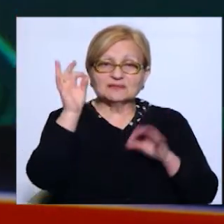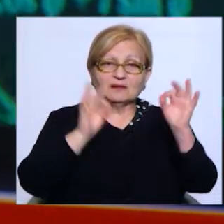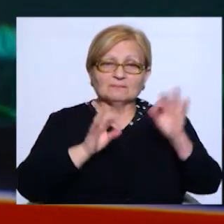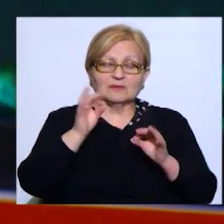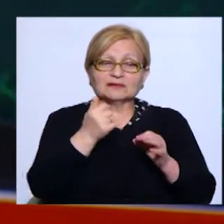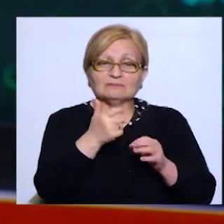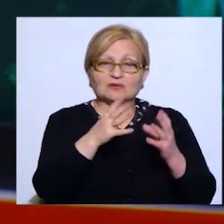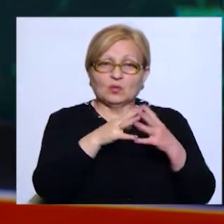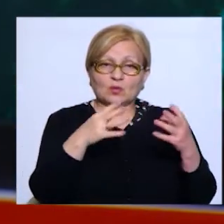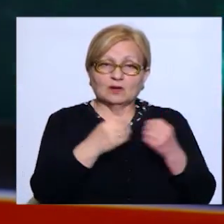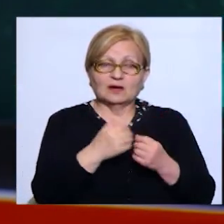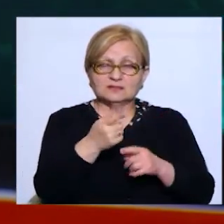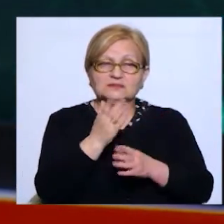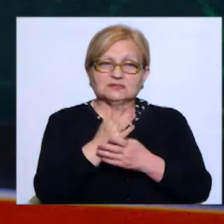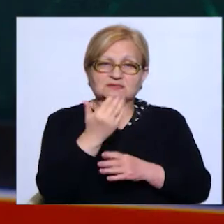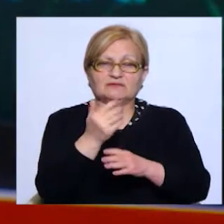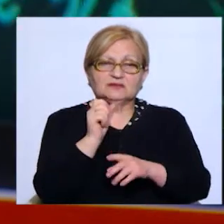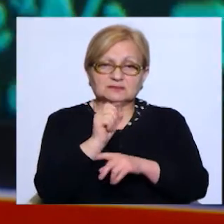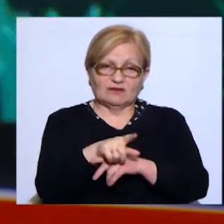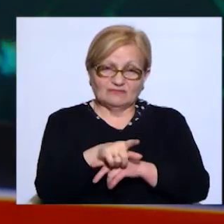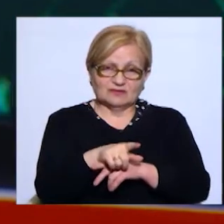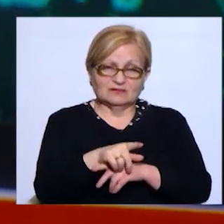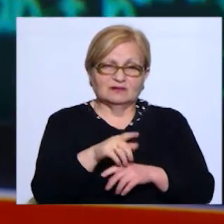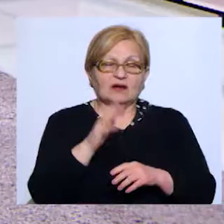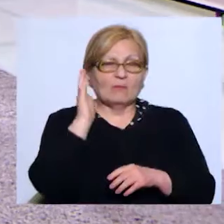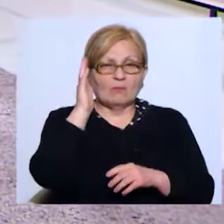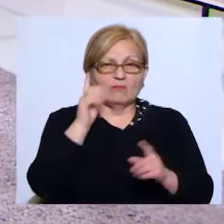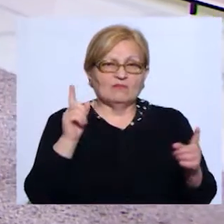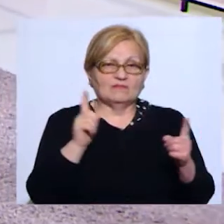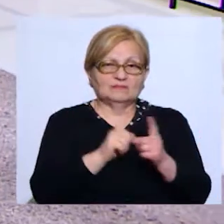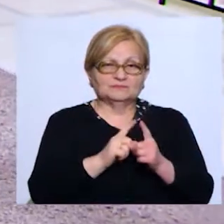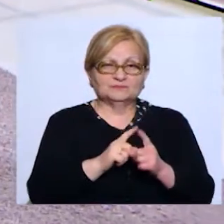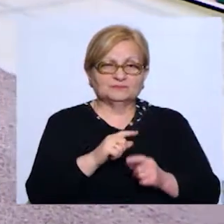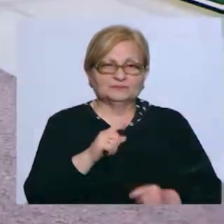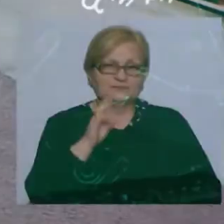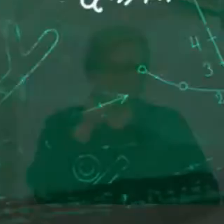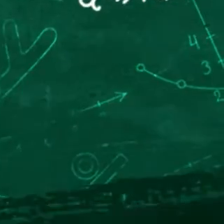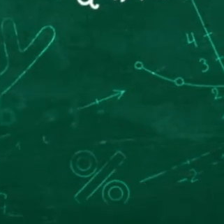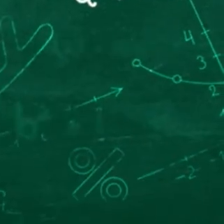თითოეულ ოჯახში. ეს არის თქვენი დავალება. გემშვიდობებით. ეხლა მომავალ გაკვეთილამდე. დროებით.